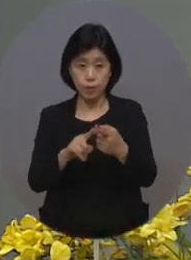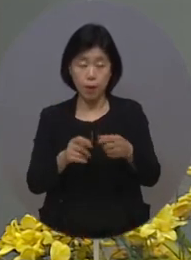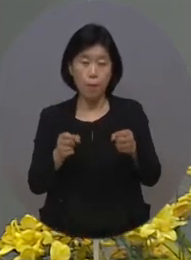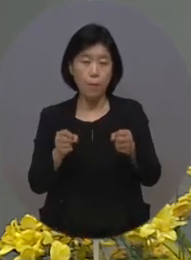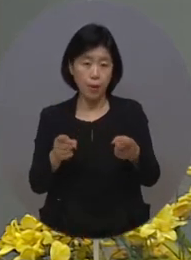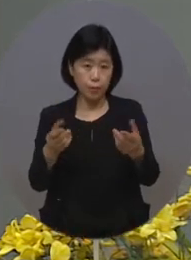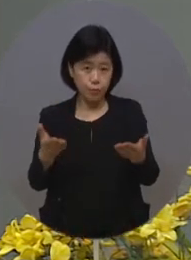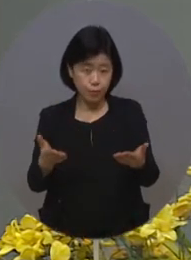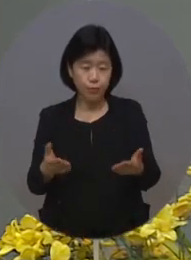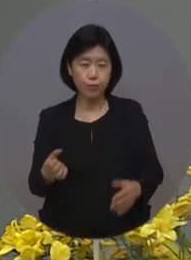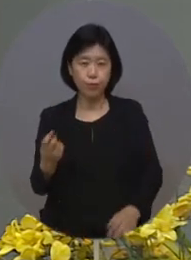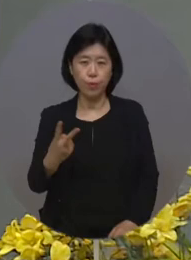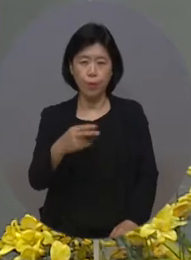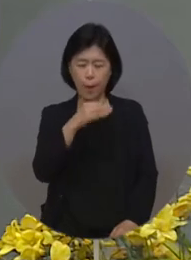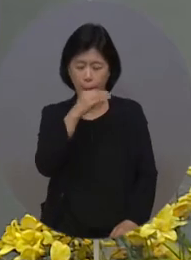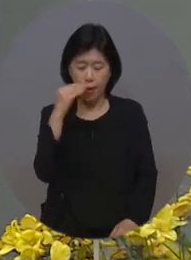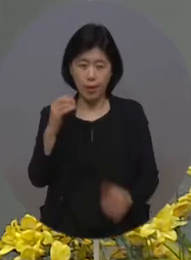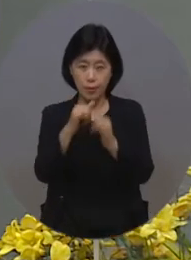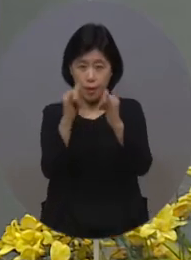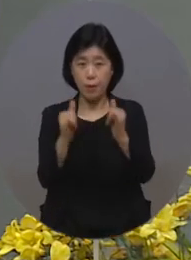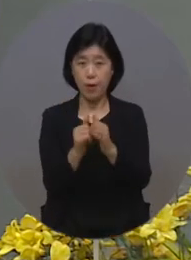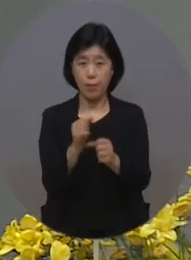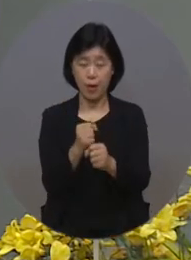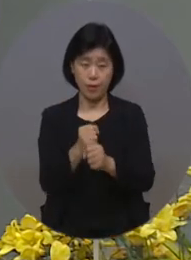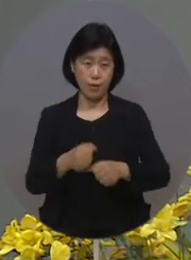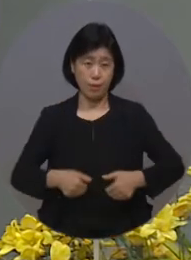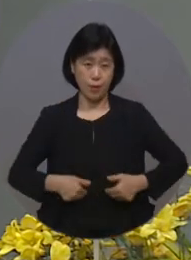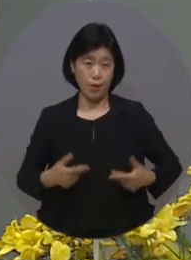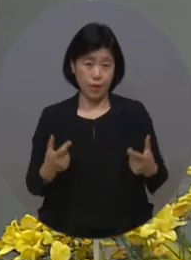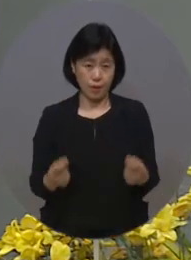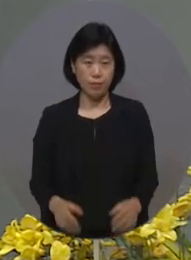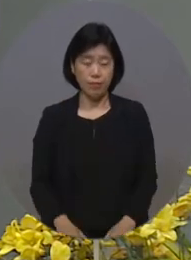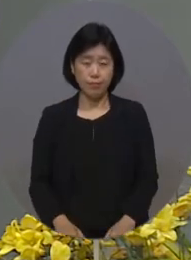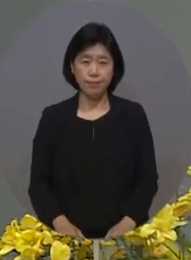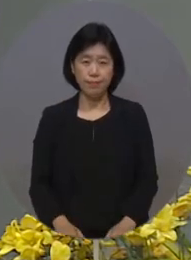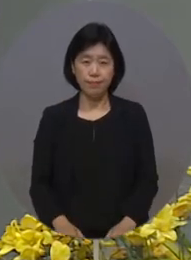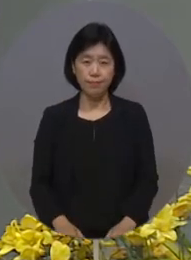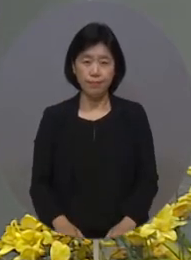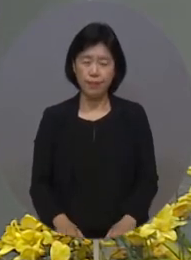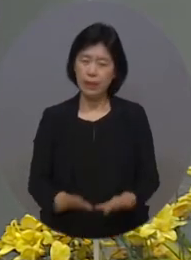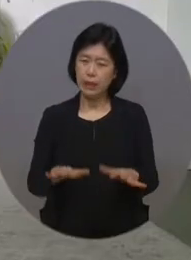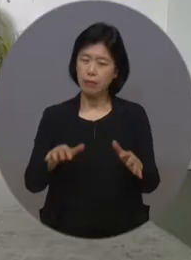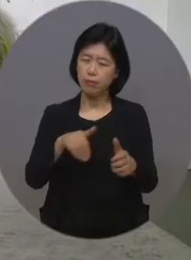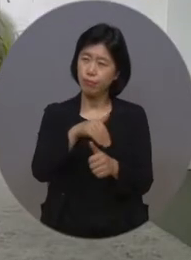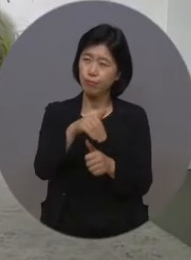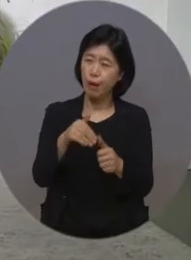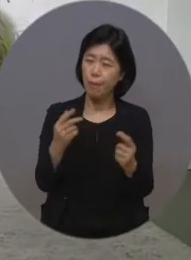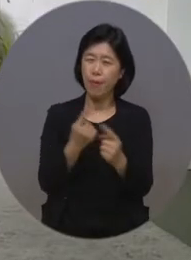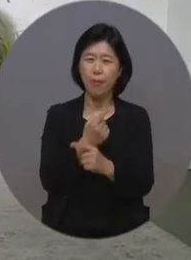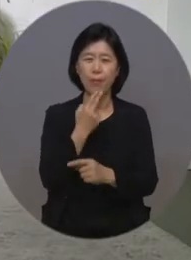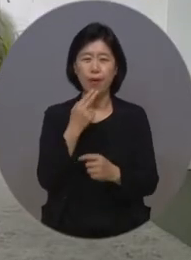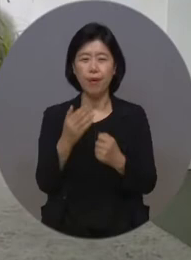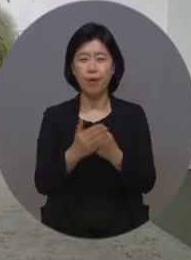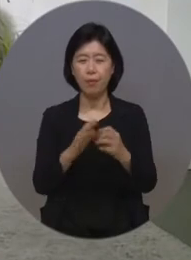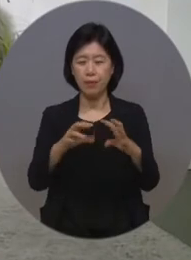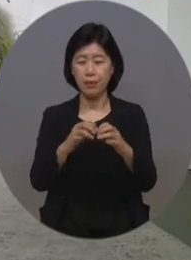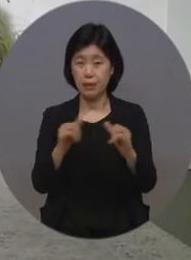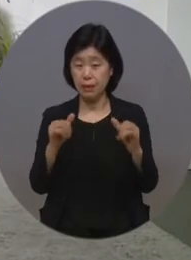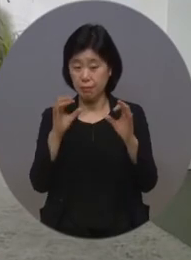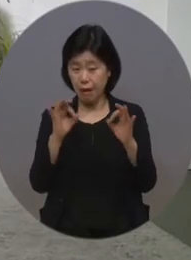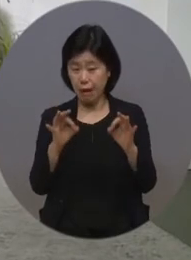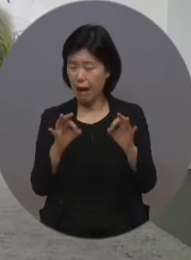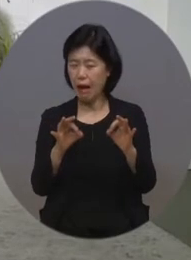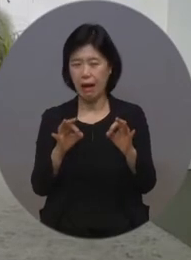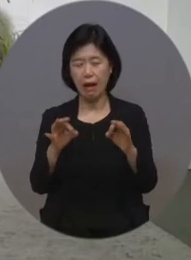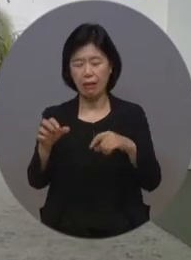사회를 만들고 일해야 되는 것은 사실은 많은 국민들이 실망을 하고 있습니다 사실 가 새로운 경험과 새로운 생각을 가진 사람들이